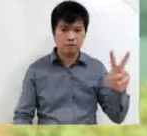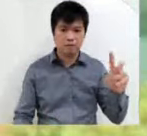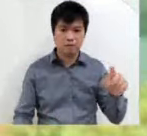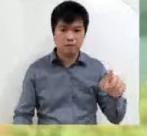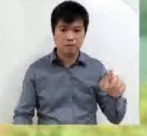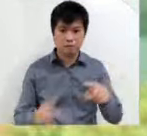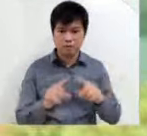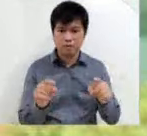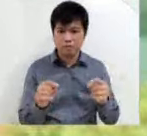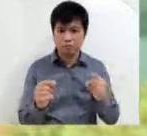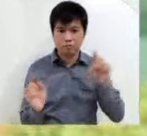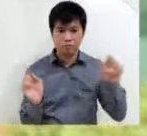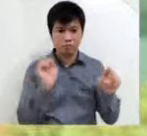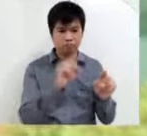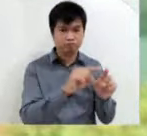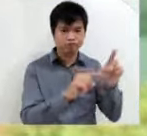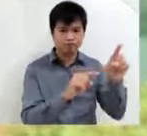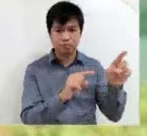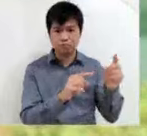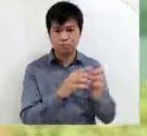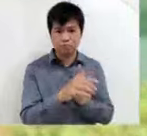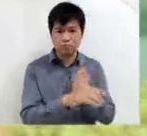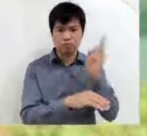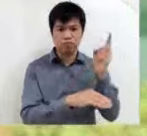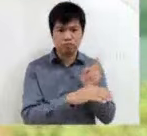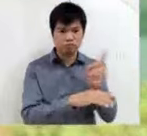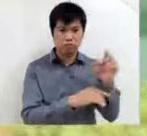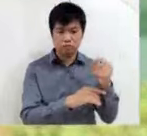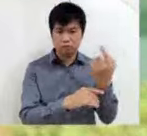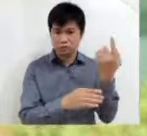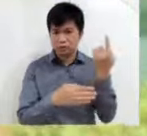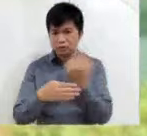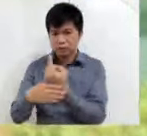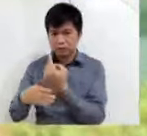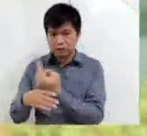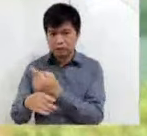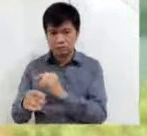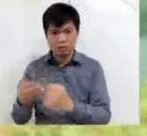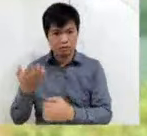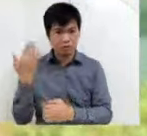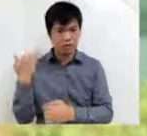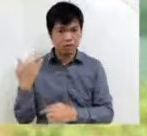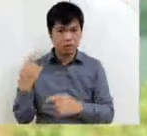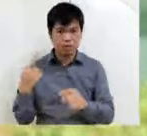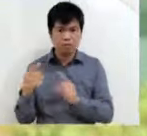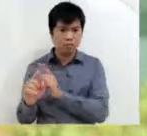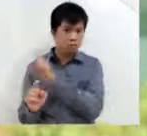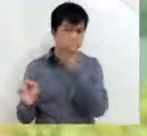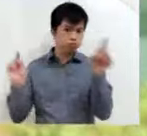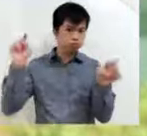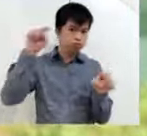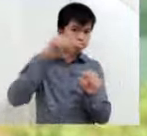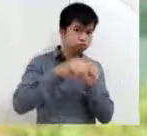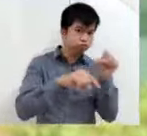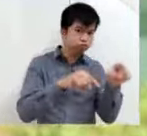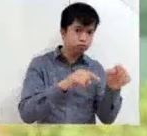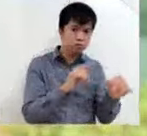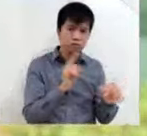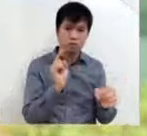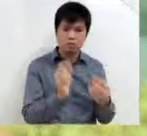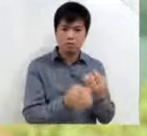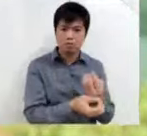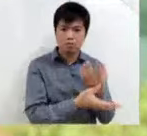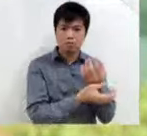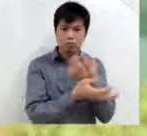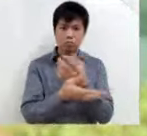isang linggo, ay noong isang araw nga ay nagpaulan na ito nga mula sa Gaza Strip. So inaasahan na ngayong hapon hanggang